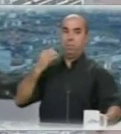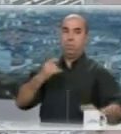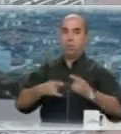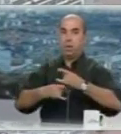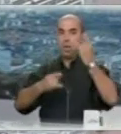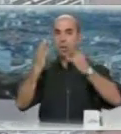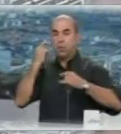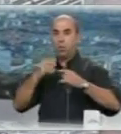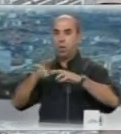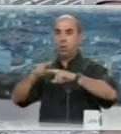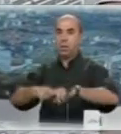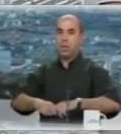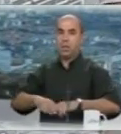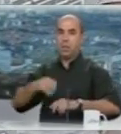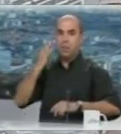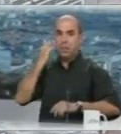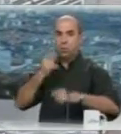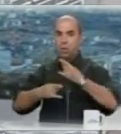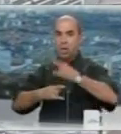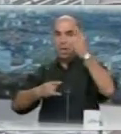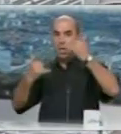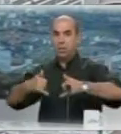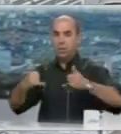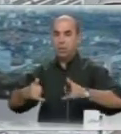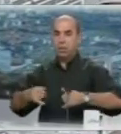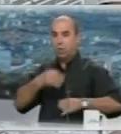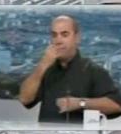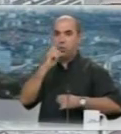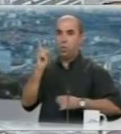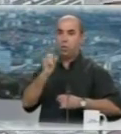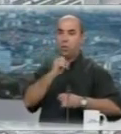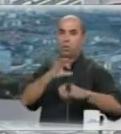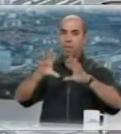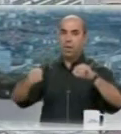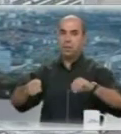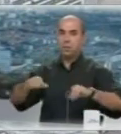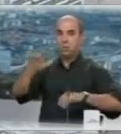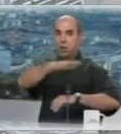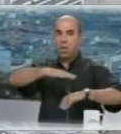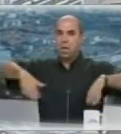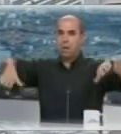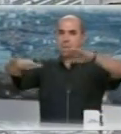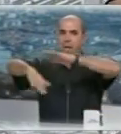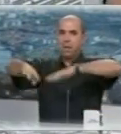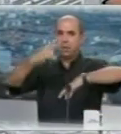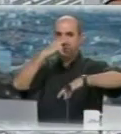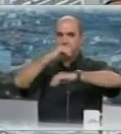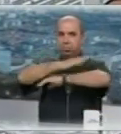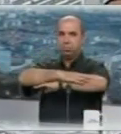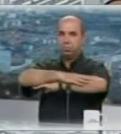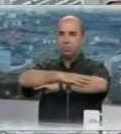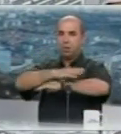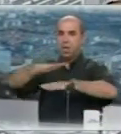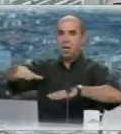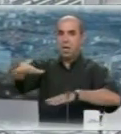بالتراث الوطني الجزائري. كنا تحدثنا على دوودة تحدثنا على أنها منطقة مطلة على البحر وتحدثنا أنه أيضا بها